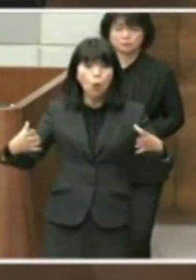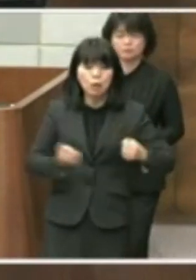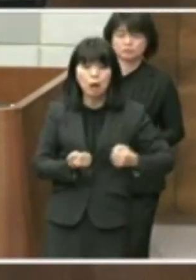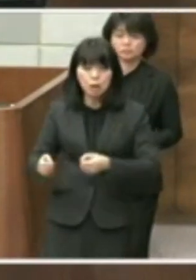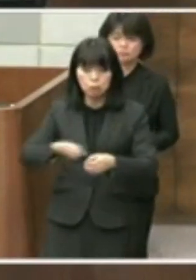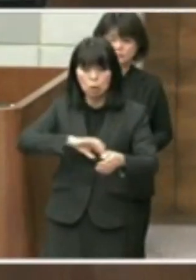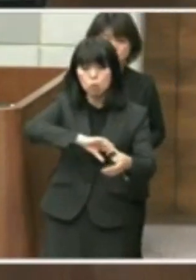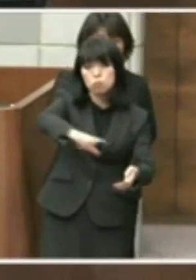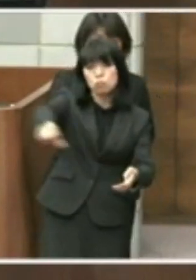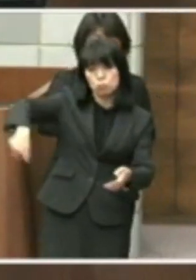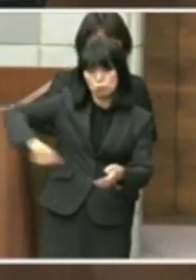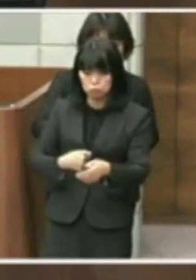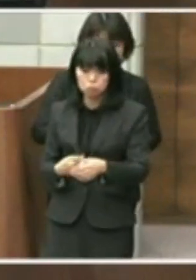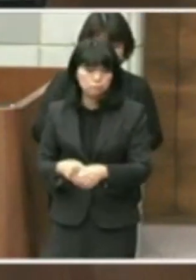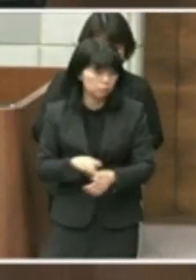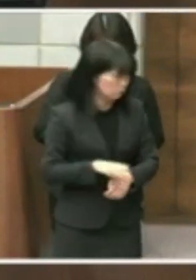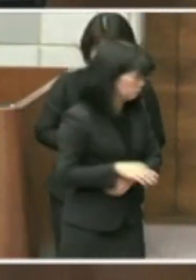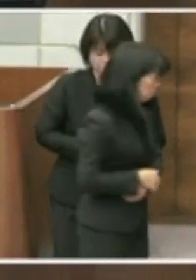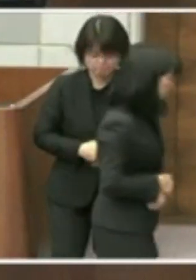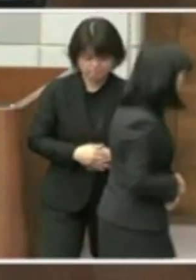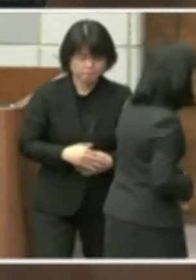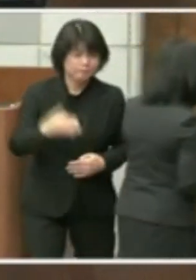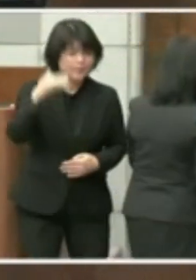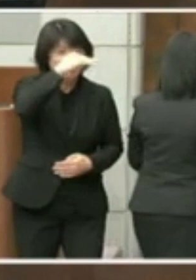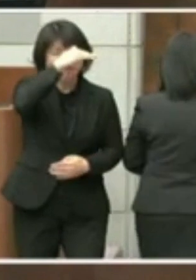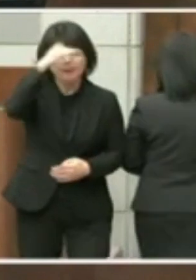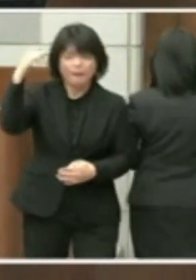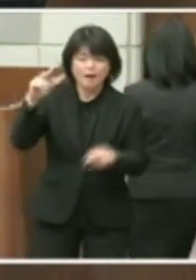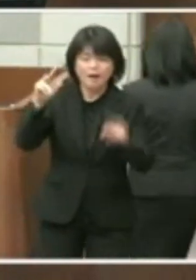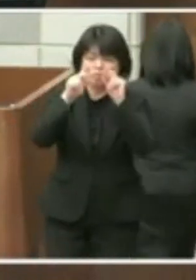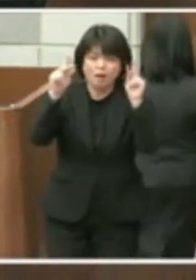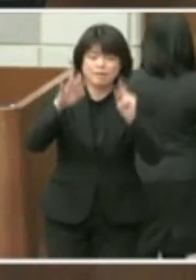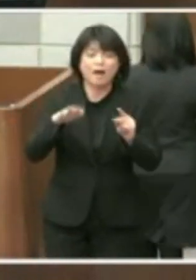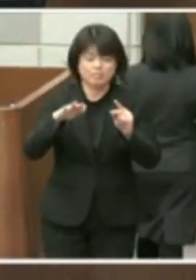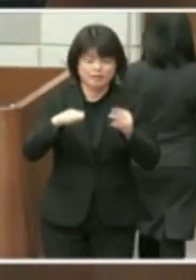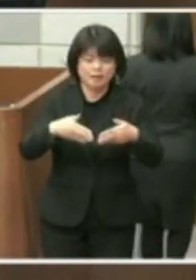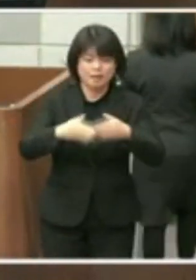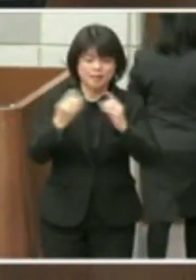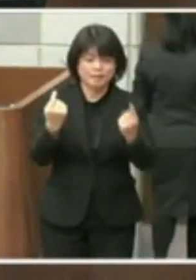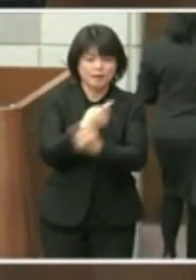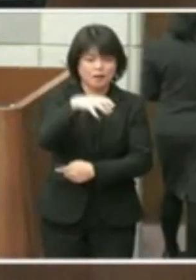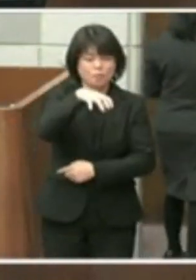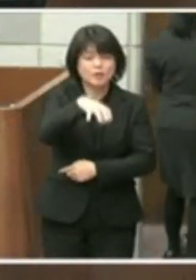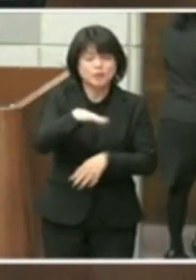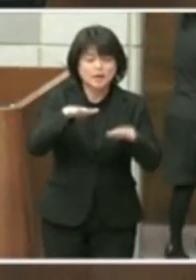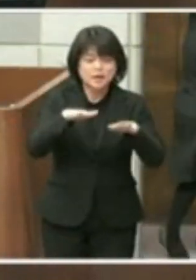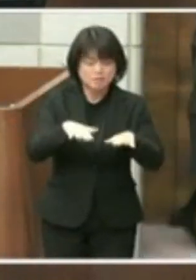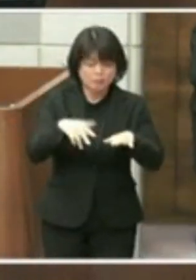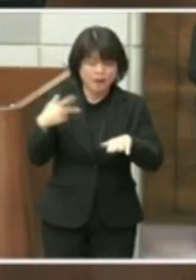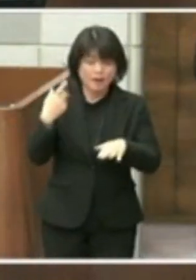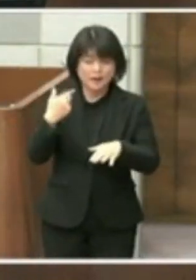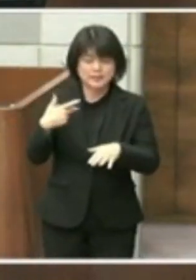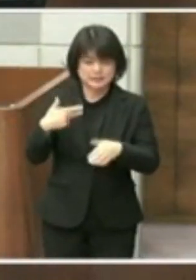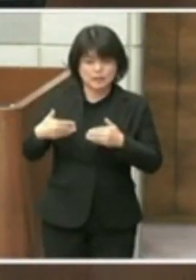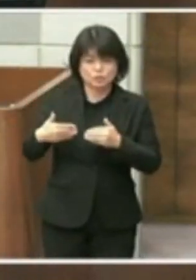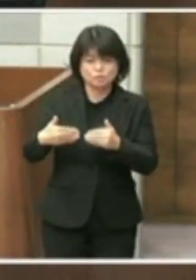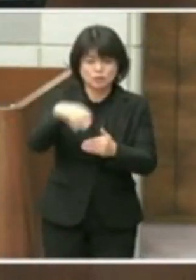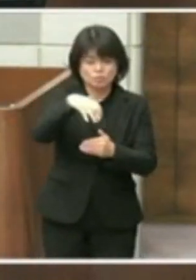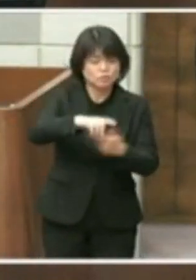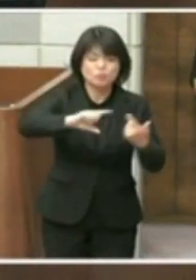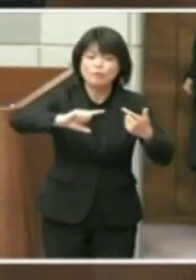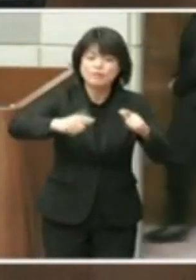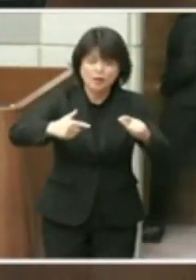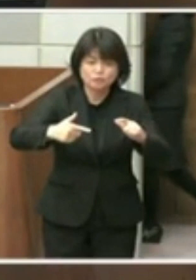スペース、景観の課題等が指摘され、建て替え場所については現在市が進めている場所ではな